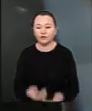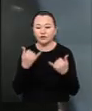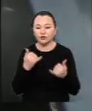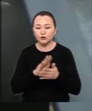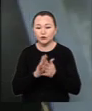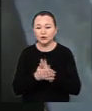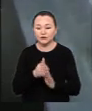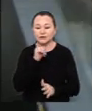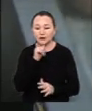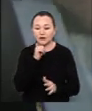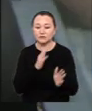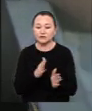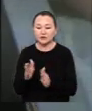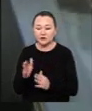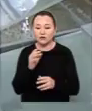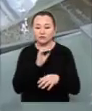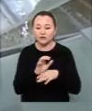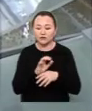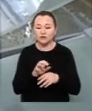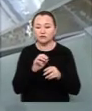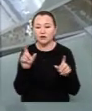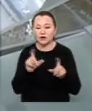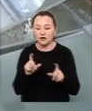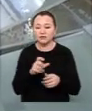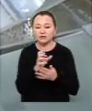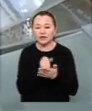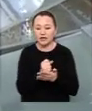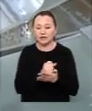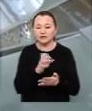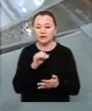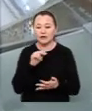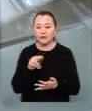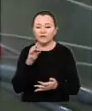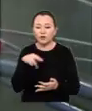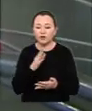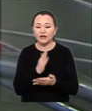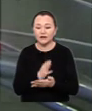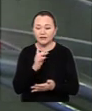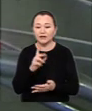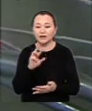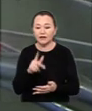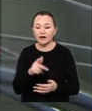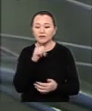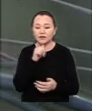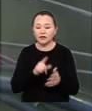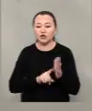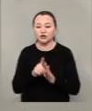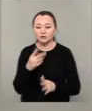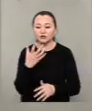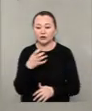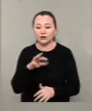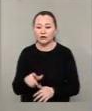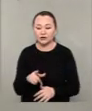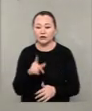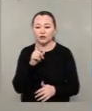Сейчас ситуация с сахаром стабильная. Товар на прилавках, как и на складах стабфондов, есть. Правда, цена за килограмм местного продукта начинается от 500